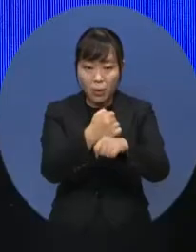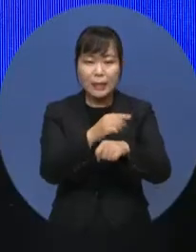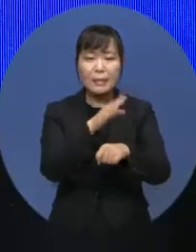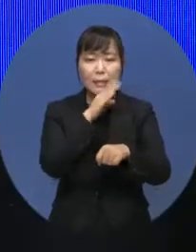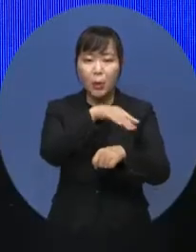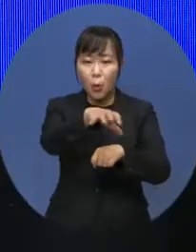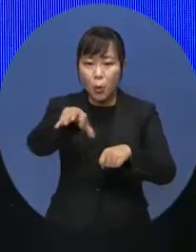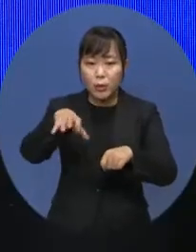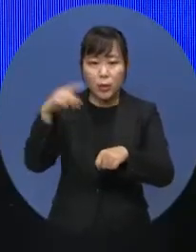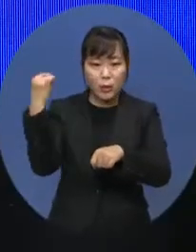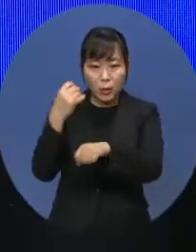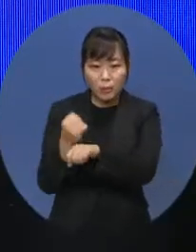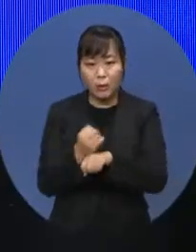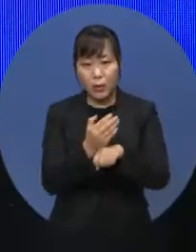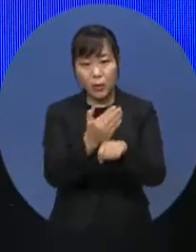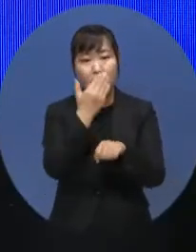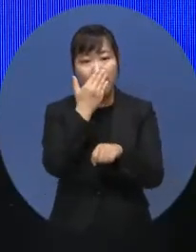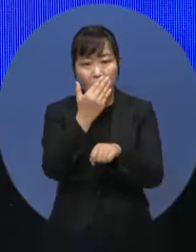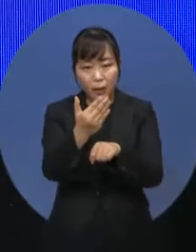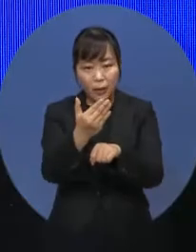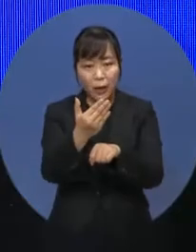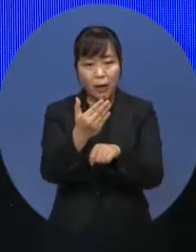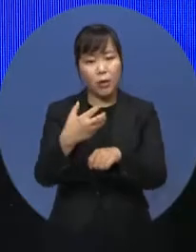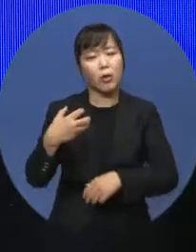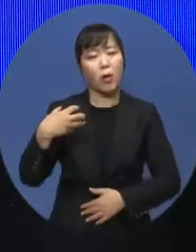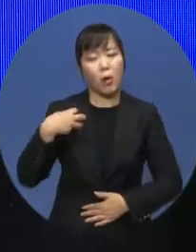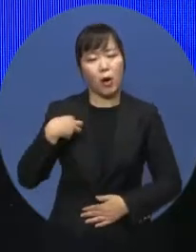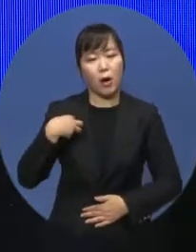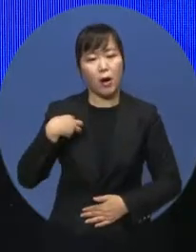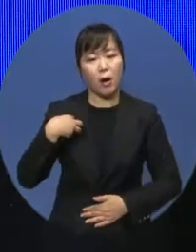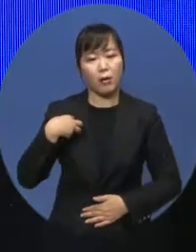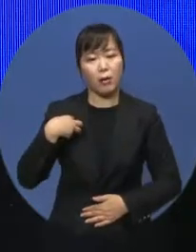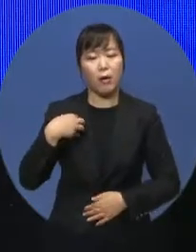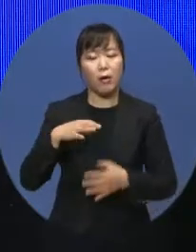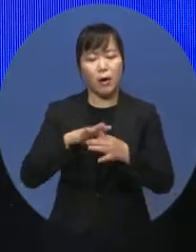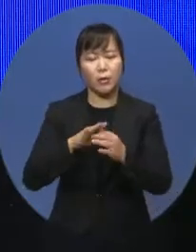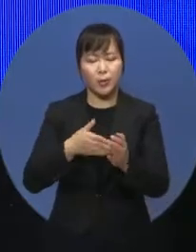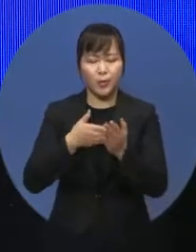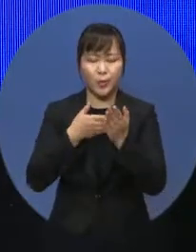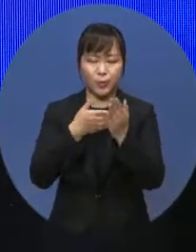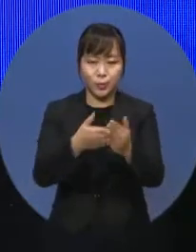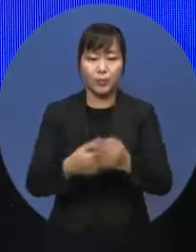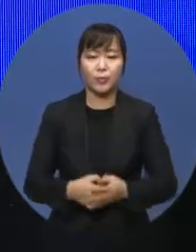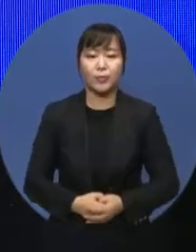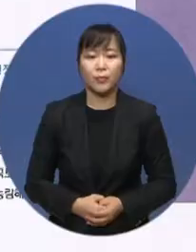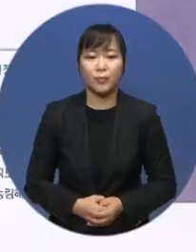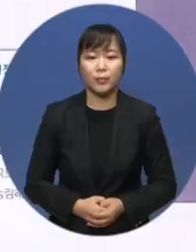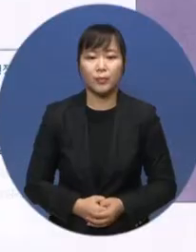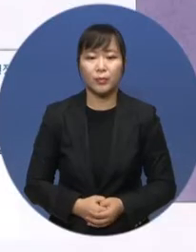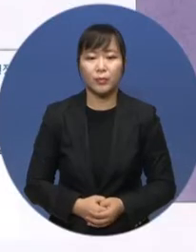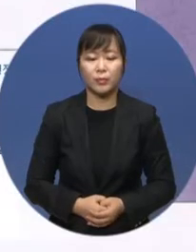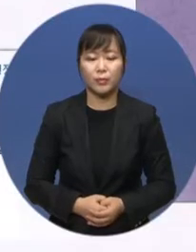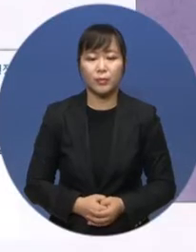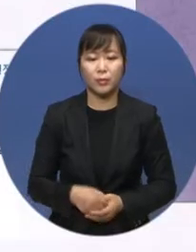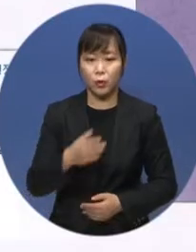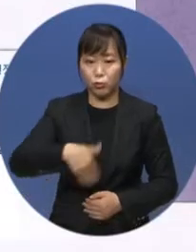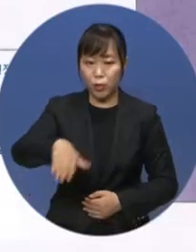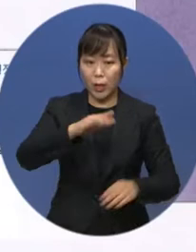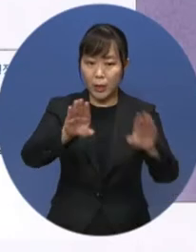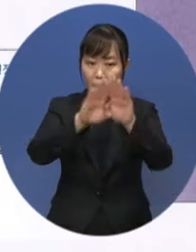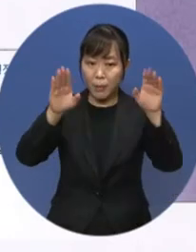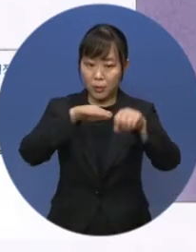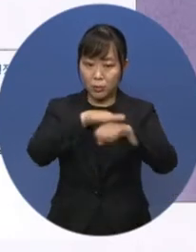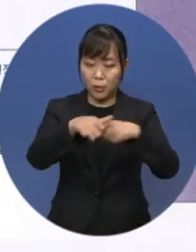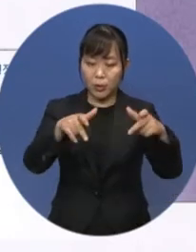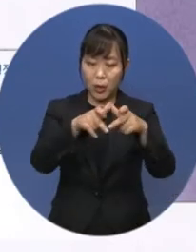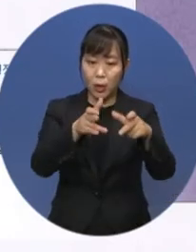현장의 목소리를 전달할 수 있는 창구 역할을 담당할 것을 요청하고 나섰습니다. 우리가